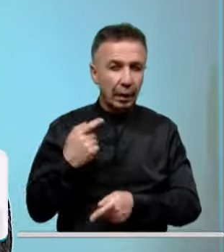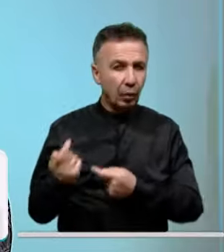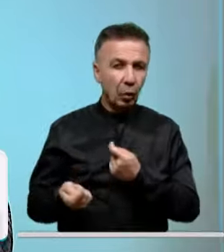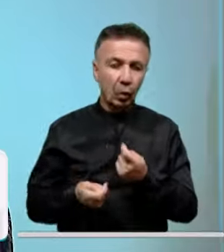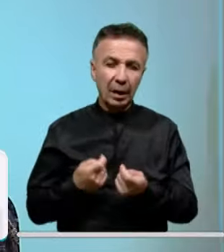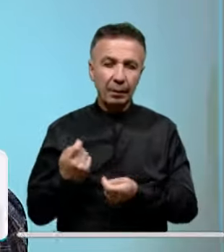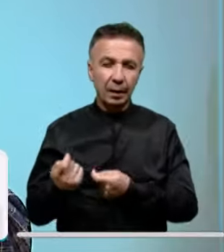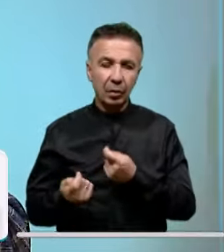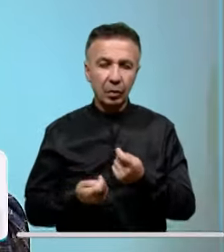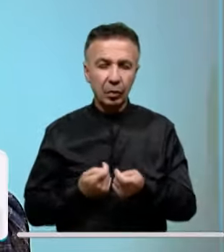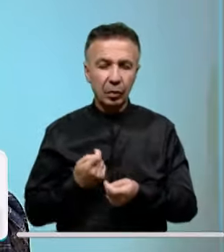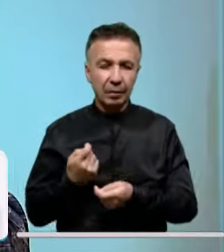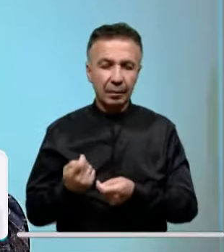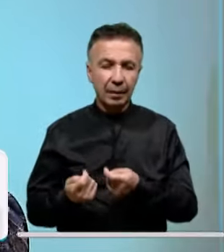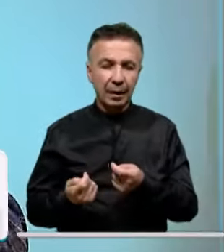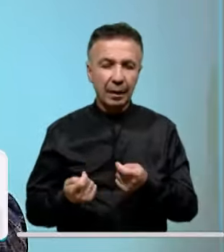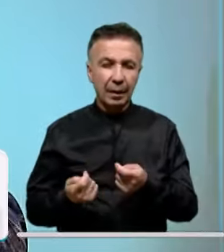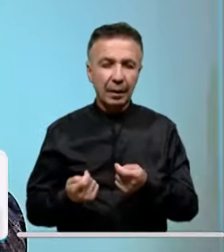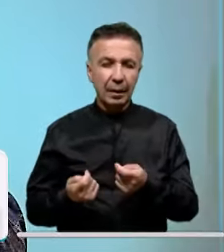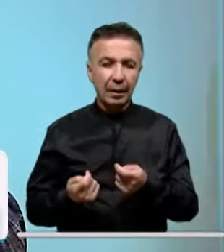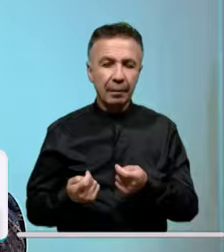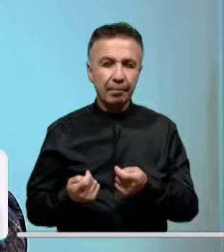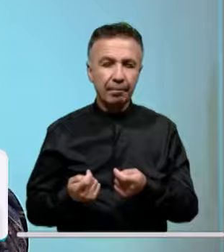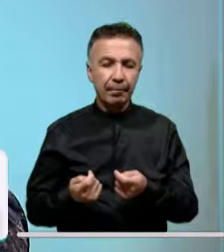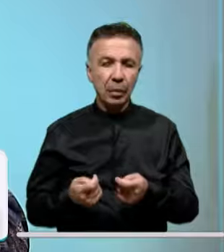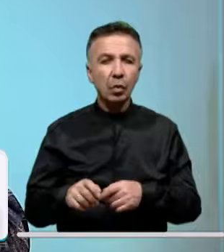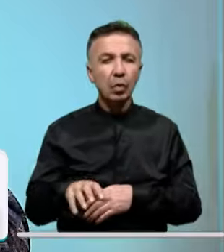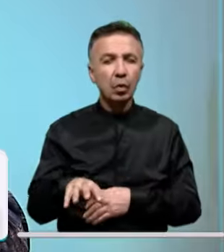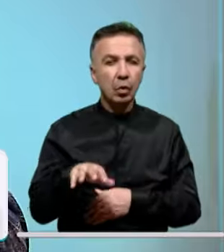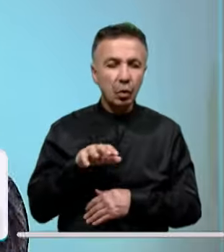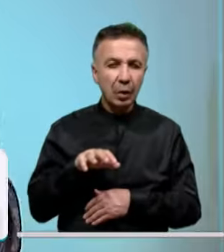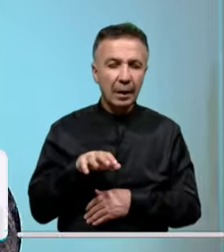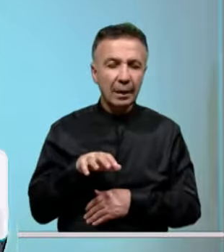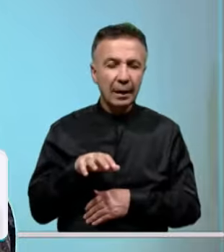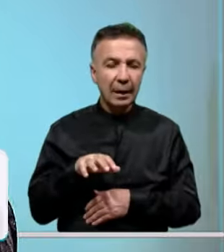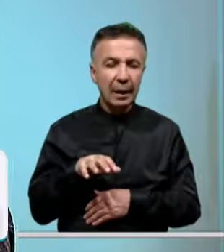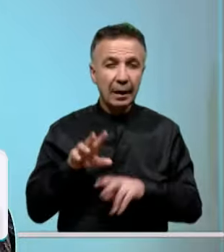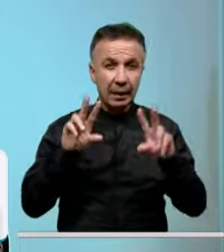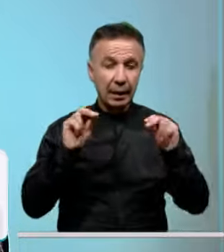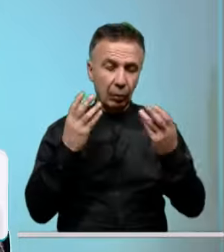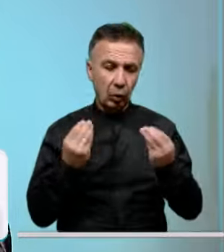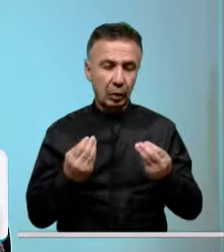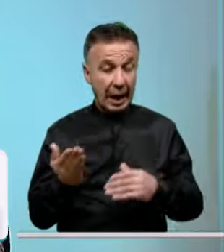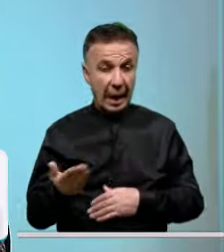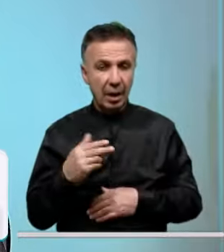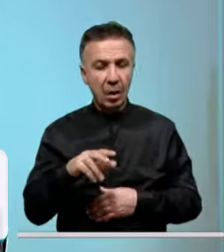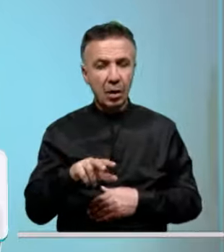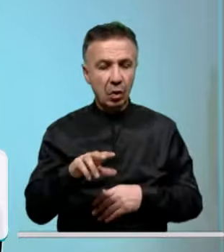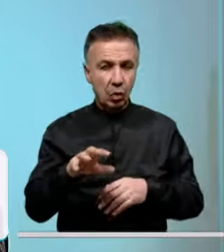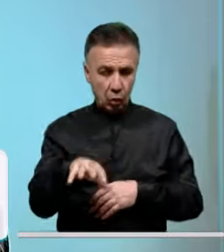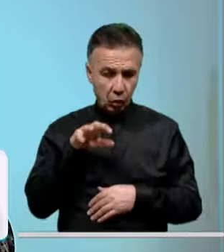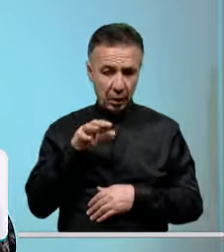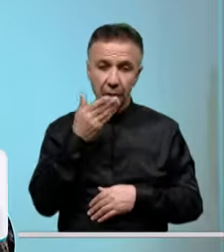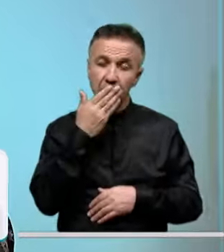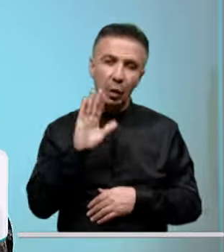dönük, icraya yönelik yönü sünnet ile mümkün. Eğer bu olmaz ise